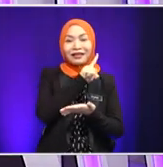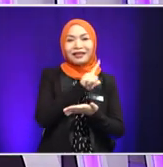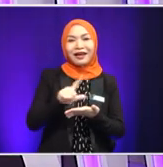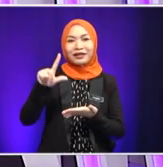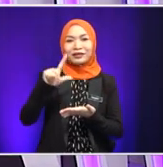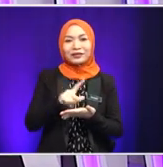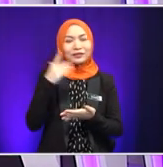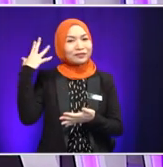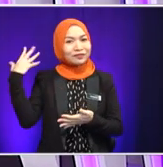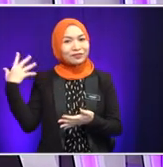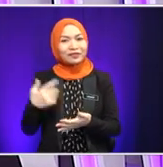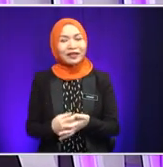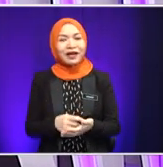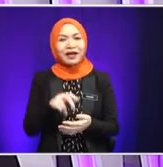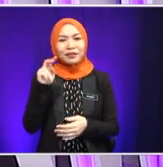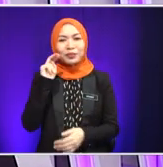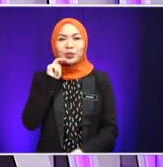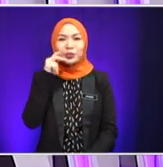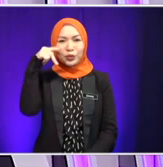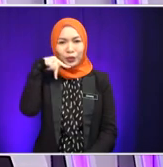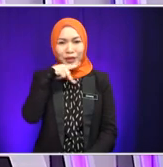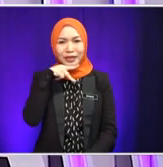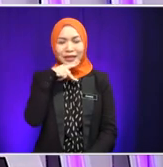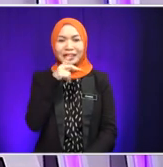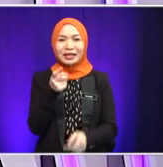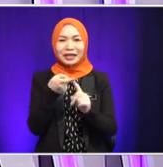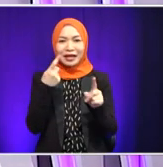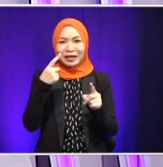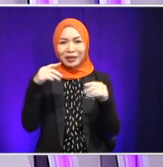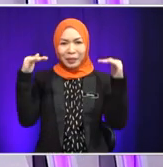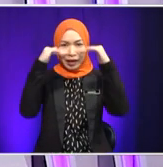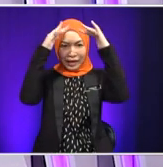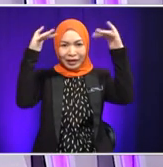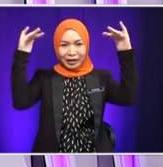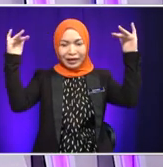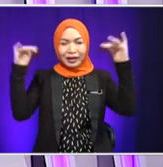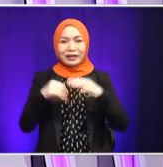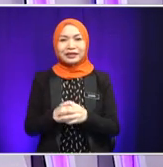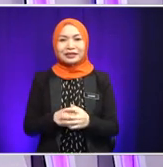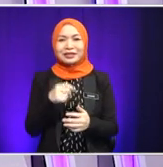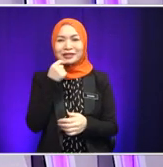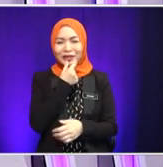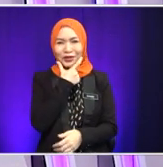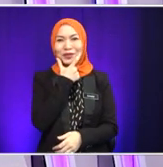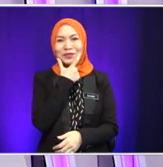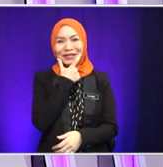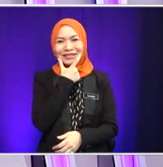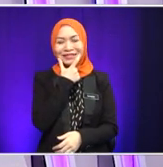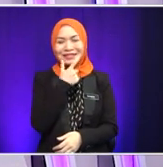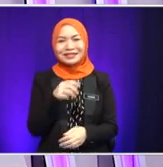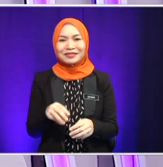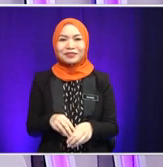tuan putri dari kayangan senyum manis seperti madu bermacam keturunan Bukan Halangan